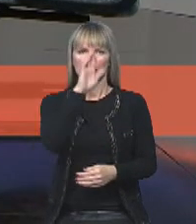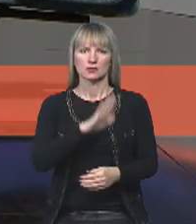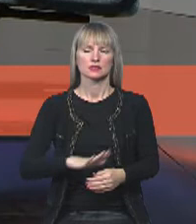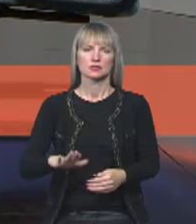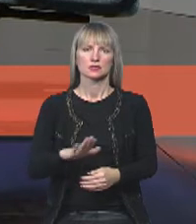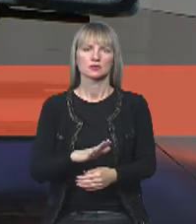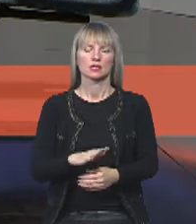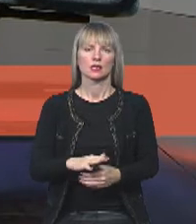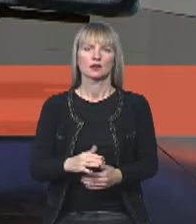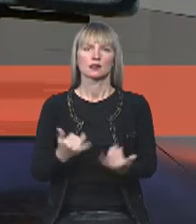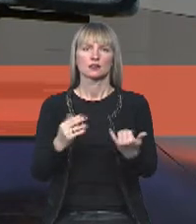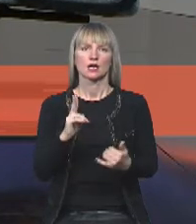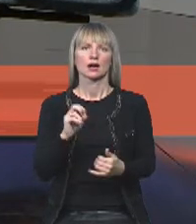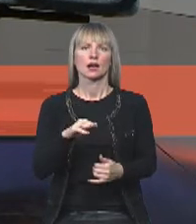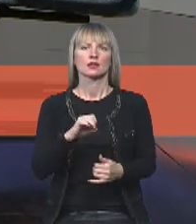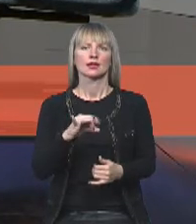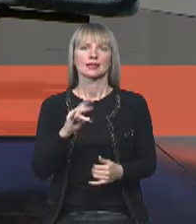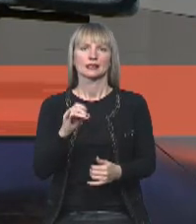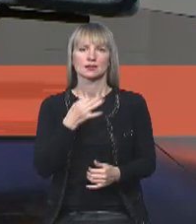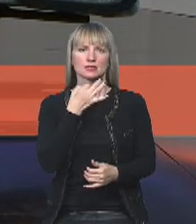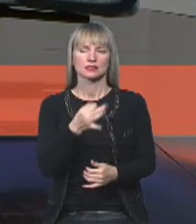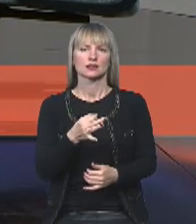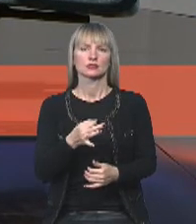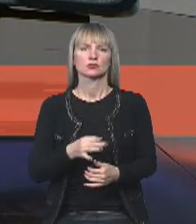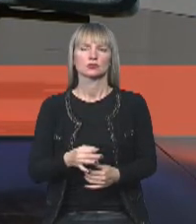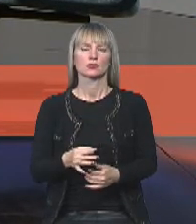Зараз Катерину послухаємо з цього приводу, але спочатку